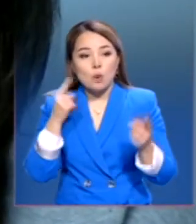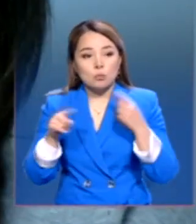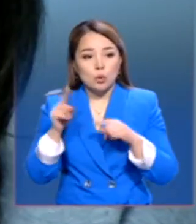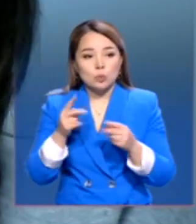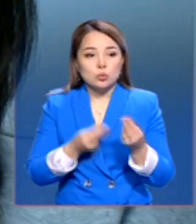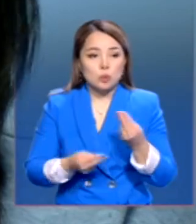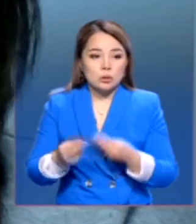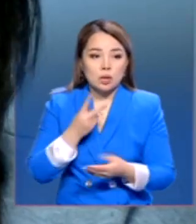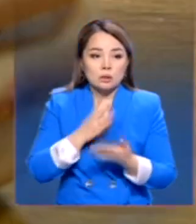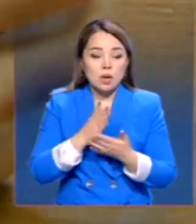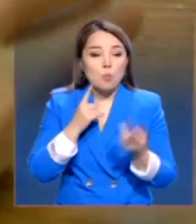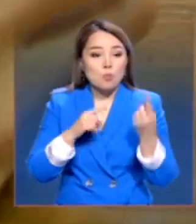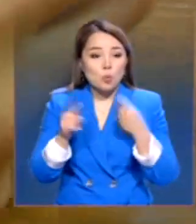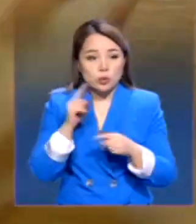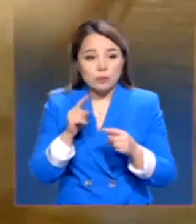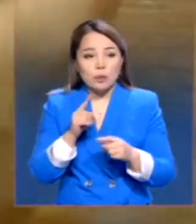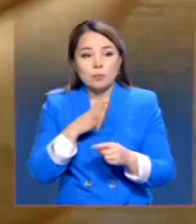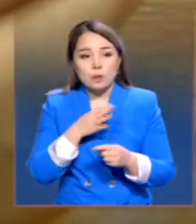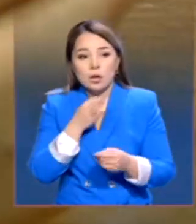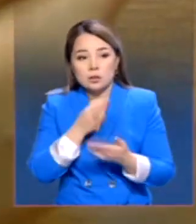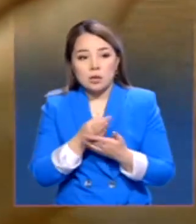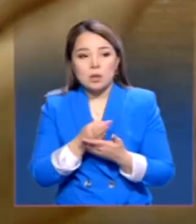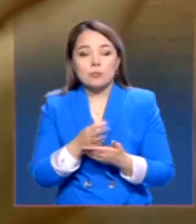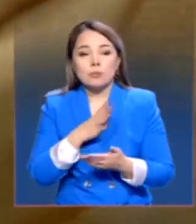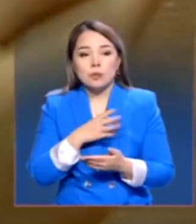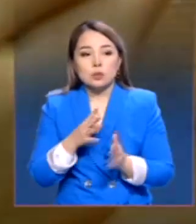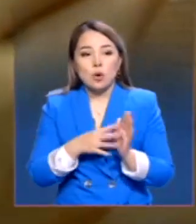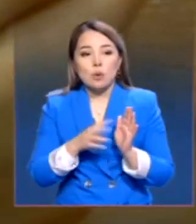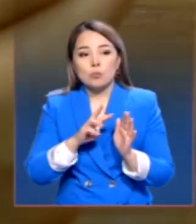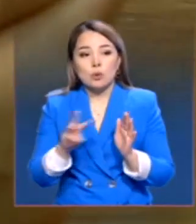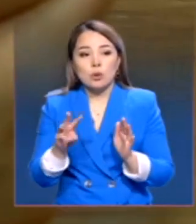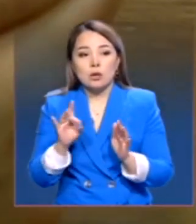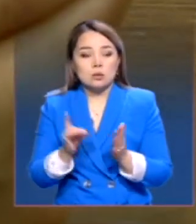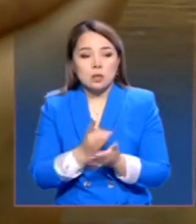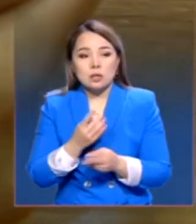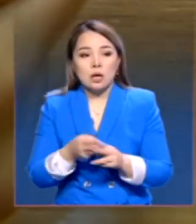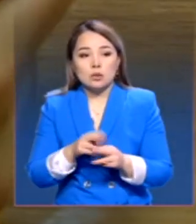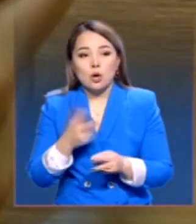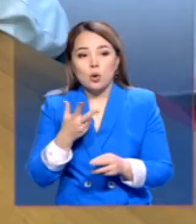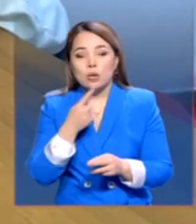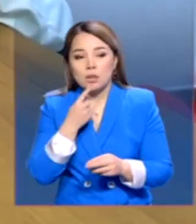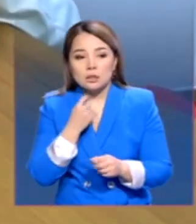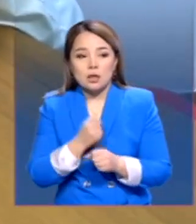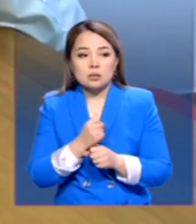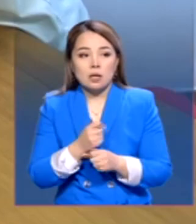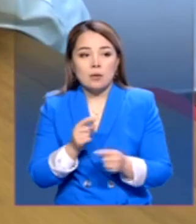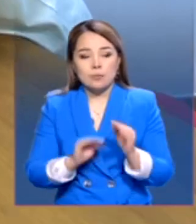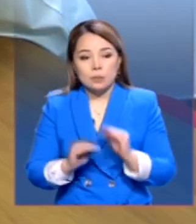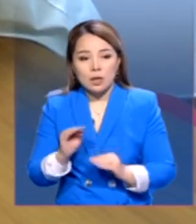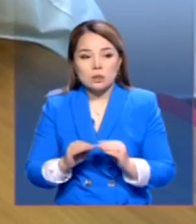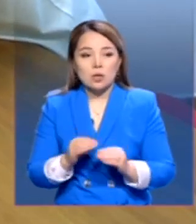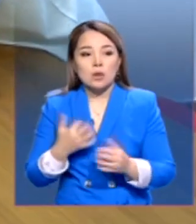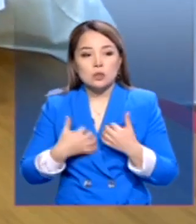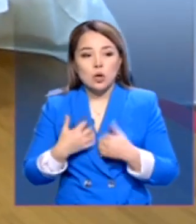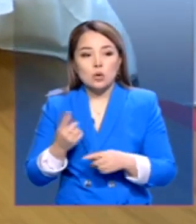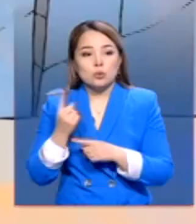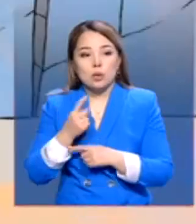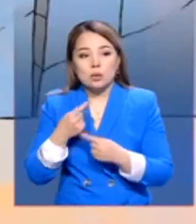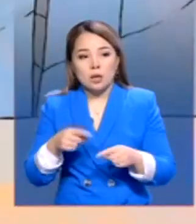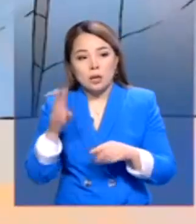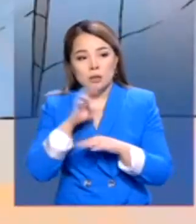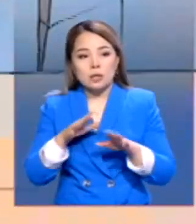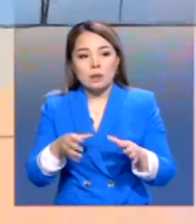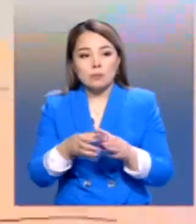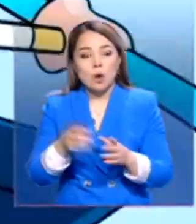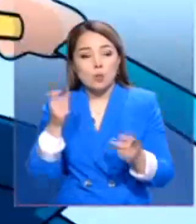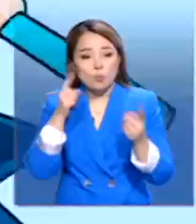суретін салған. Мультфильмнің YouTube-тағы трейлерінің өзі 9 миллион рет қаралыпты. Үш тілдегі өнімді өзге елдерде асығып күтіп отыр дейді. Өйткені